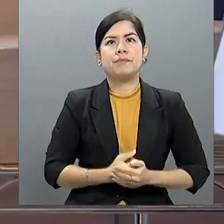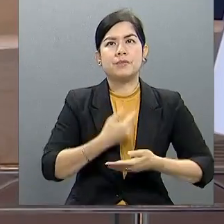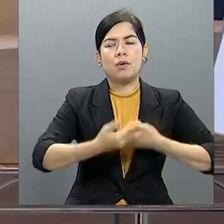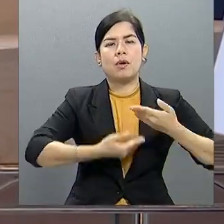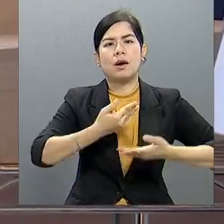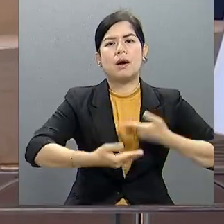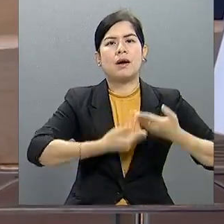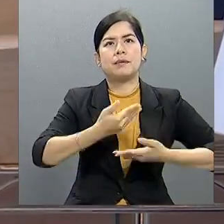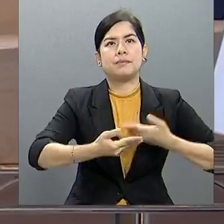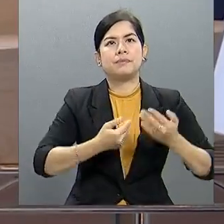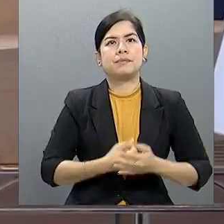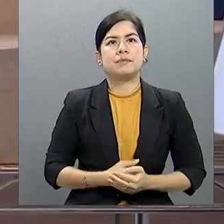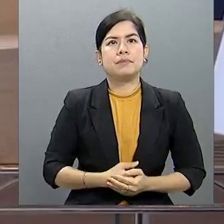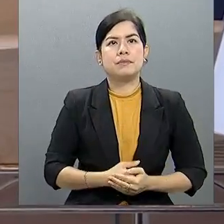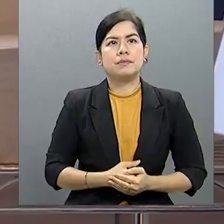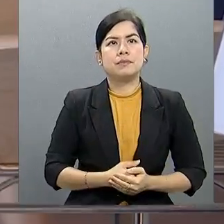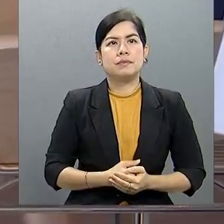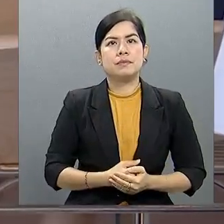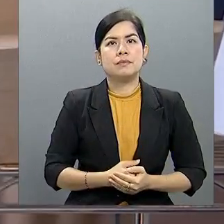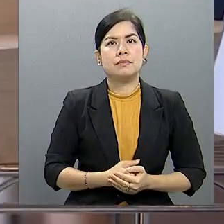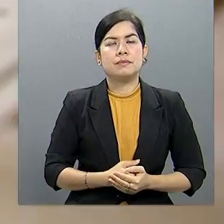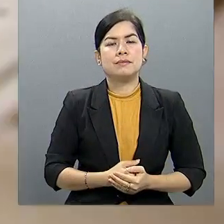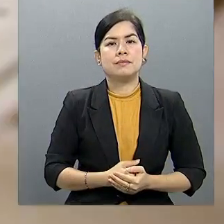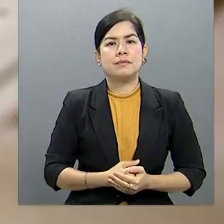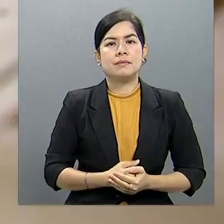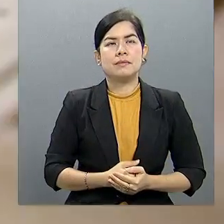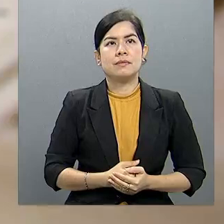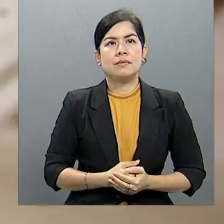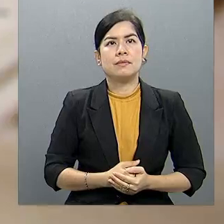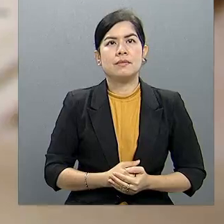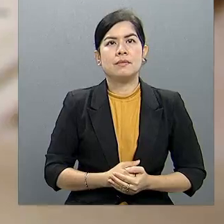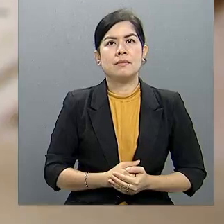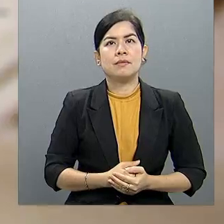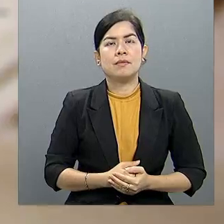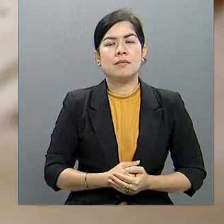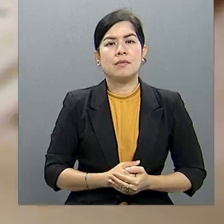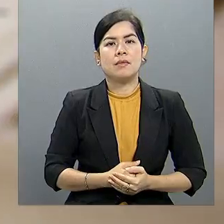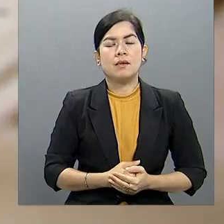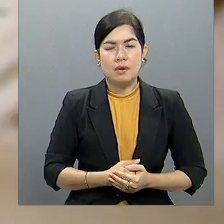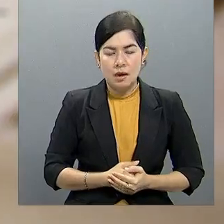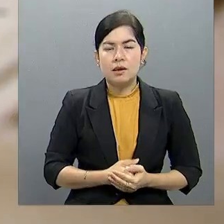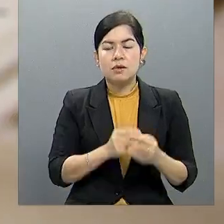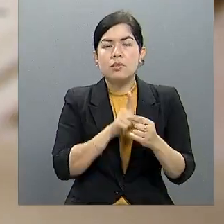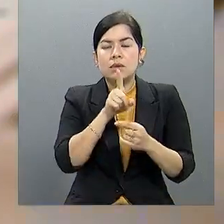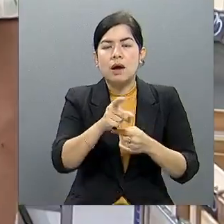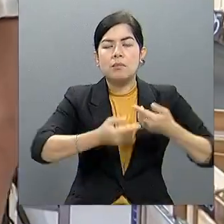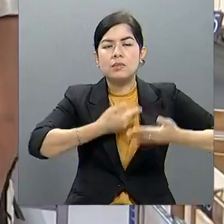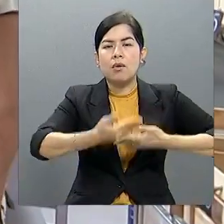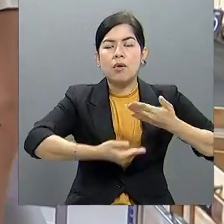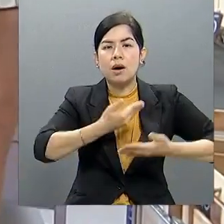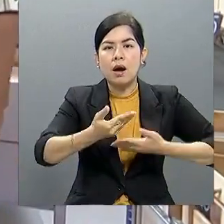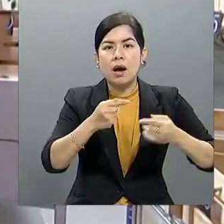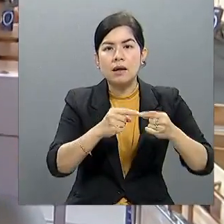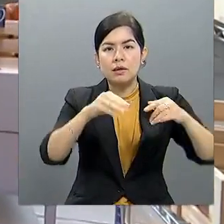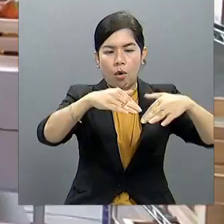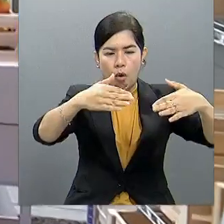แบบนี้เนี่ย งานที่สองที่เราเริ่มหังความเอาขายกลองแบบนี้นะคะกํลงไปได้ดี แต